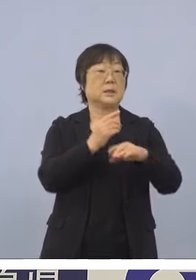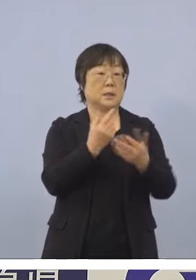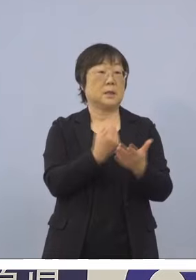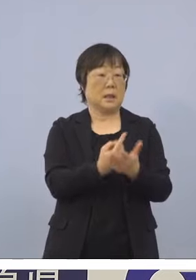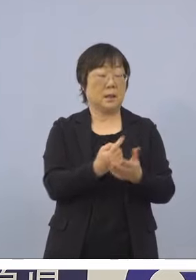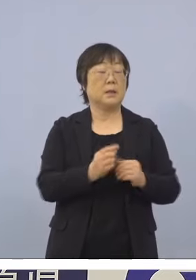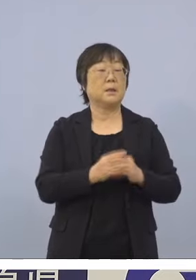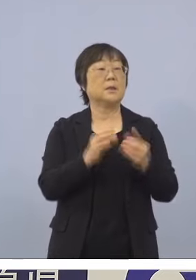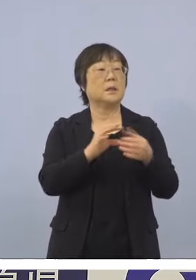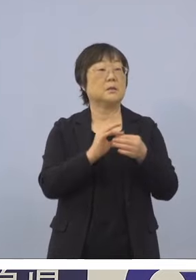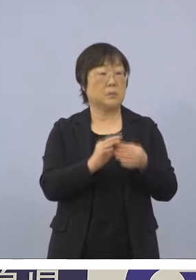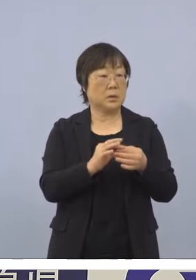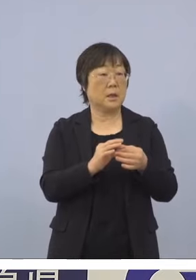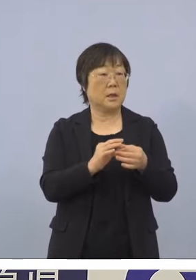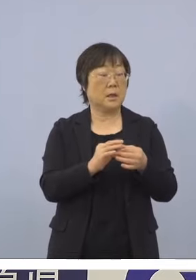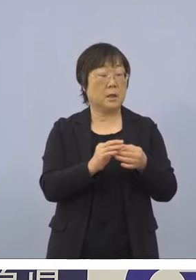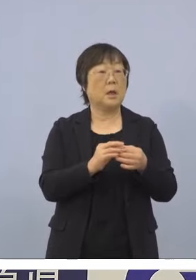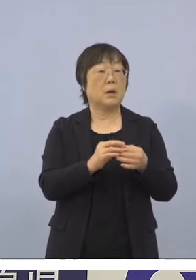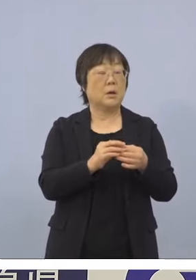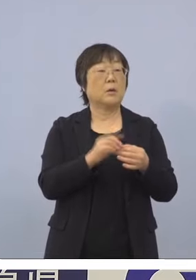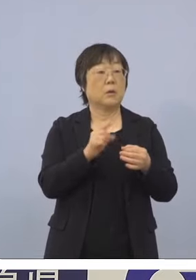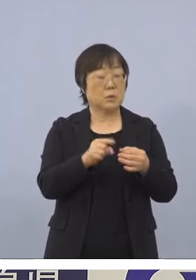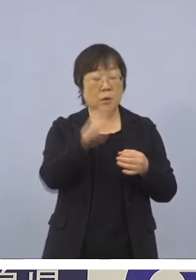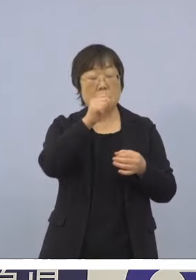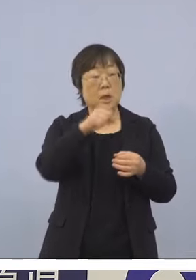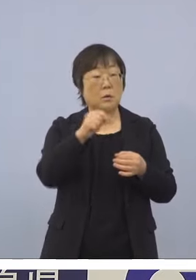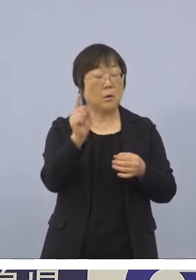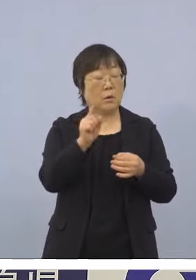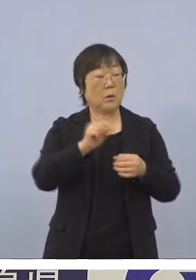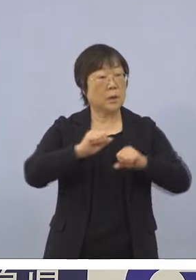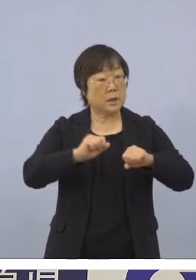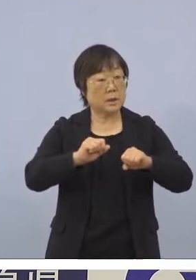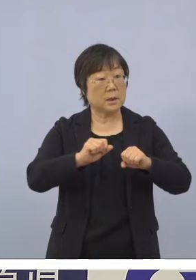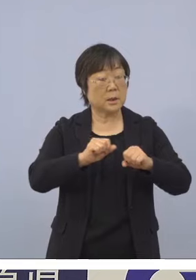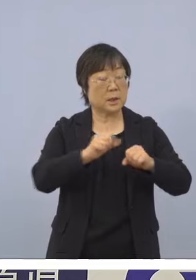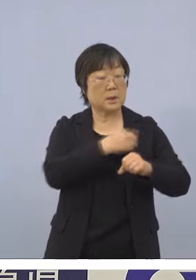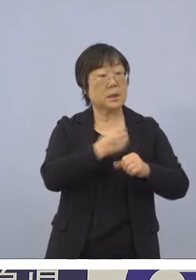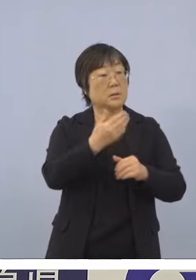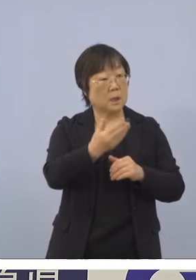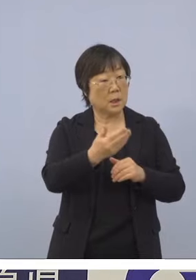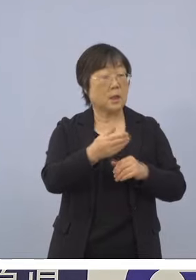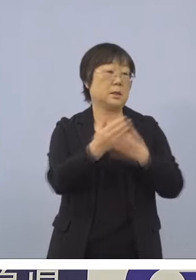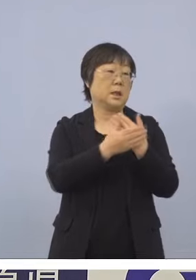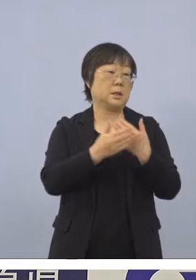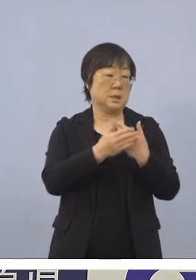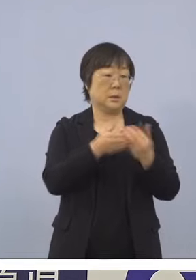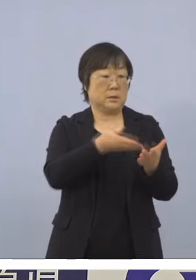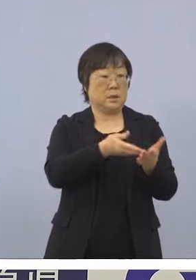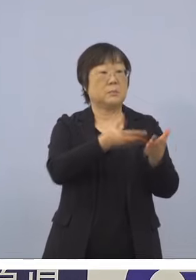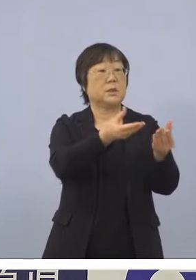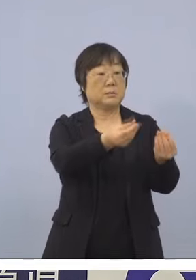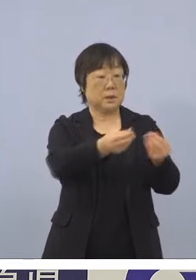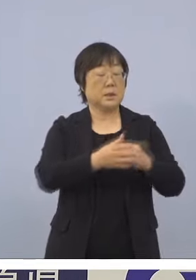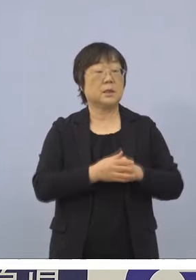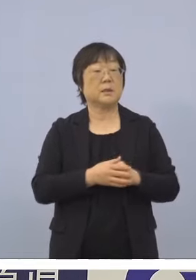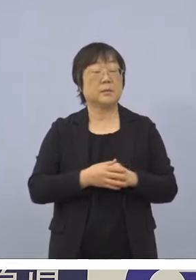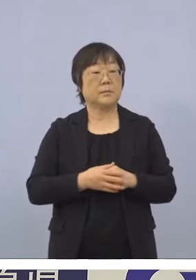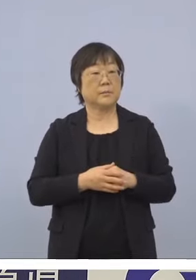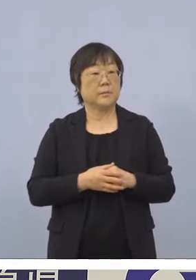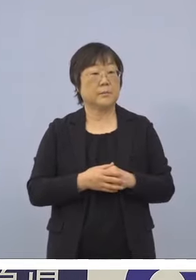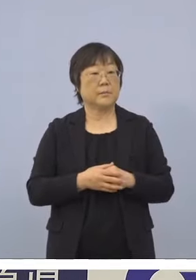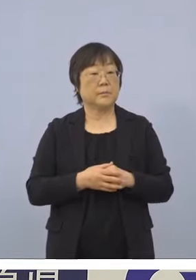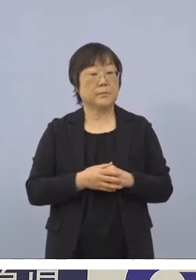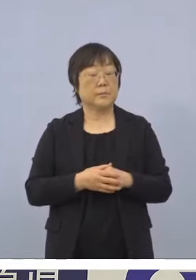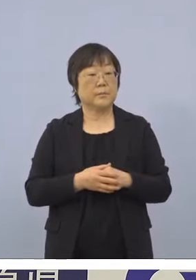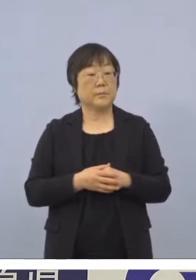ので、これをいかに生かすかが大事なんですよと、まあ、こういう話をさせていただいた、そういうことです。